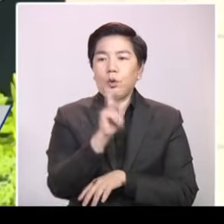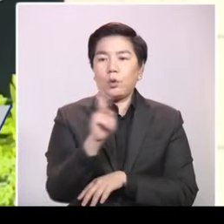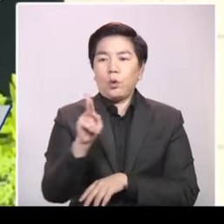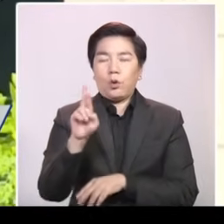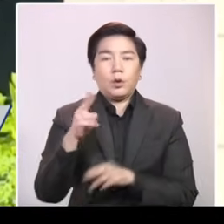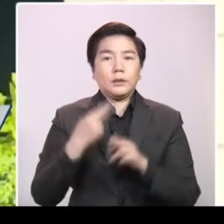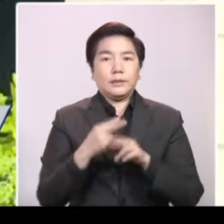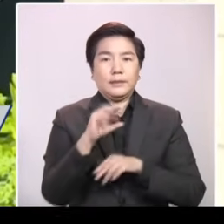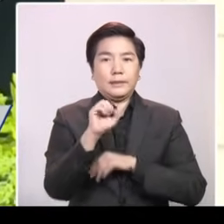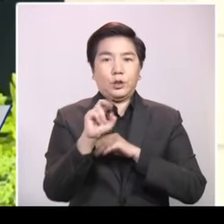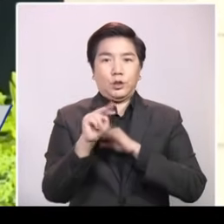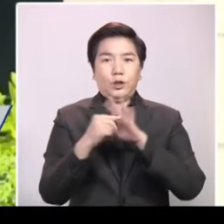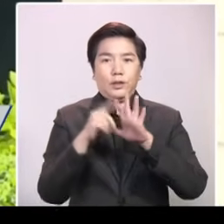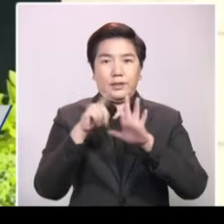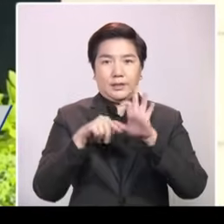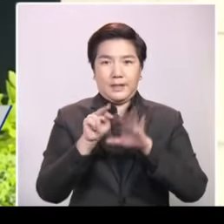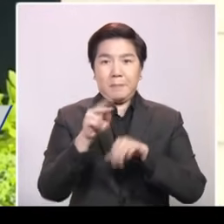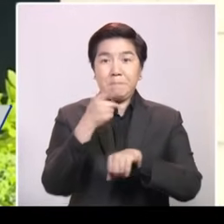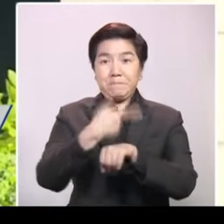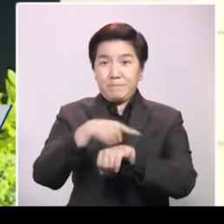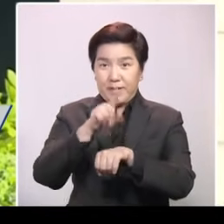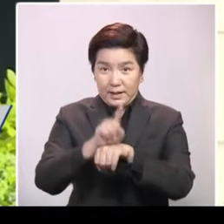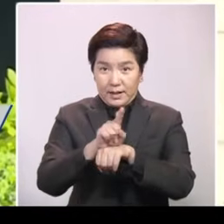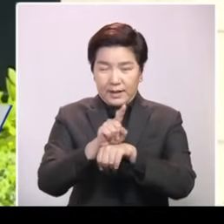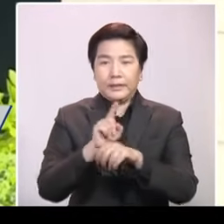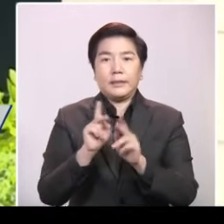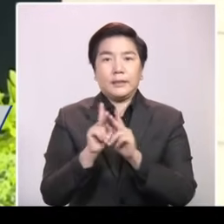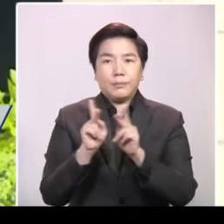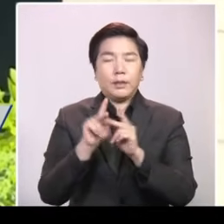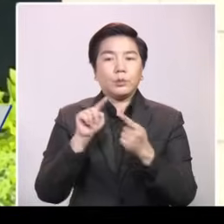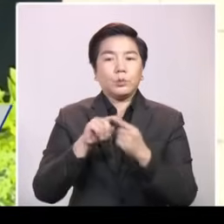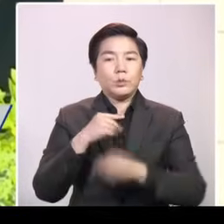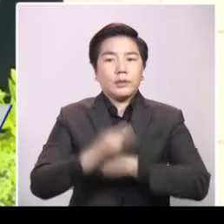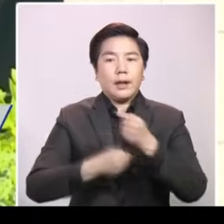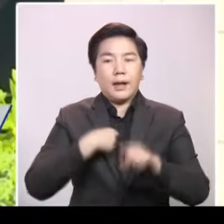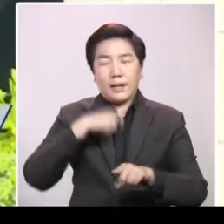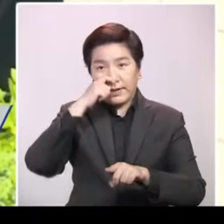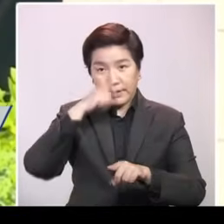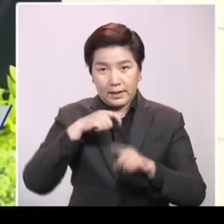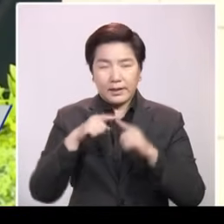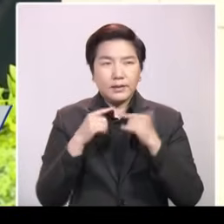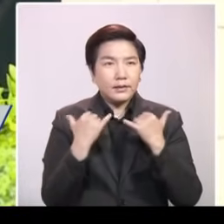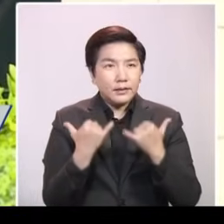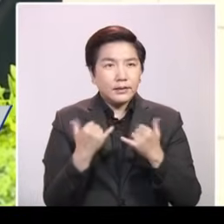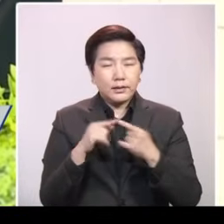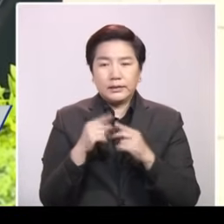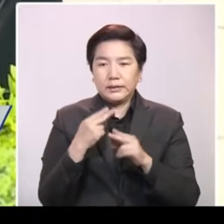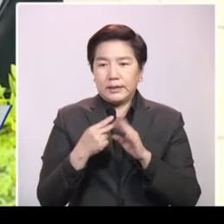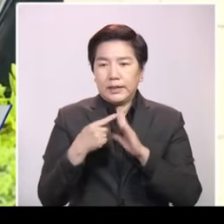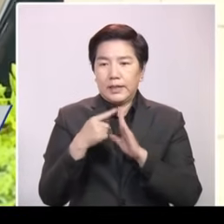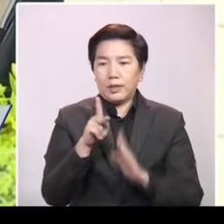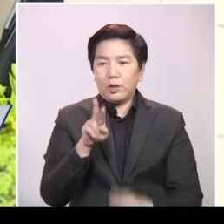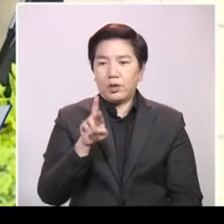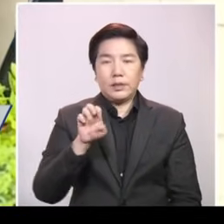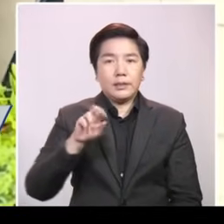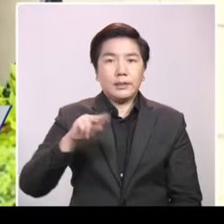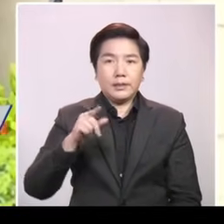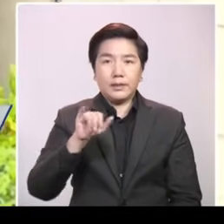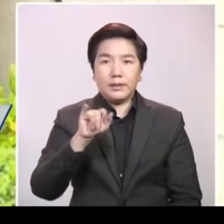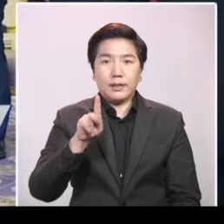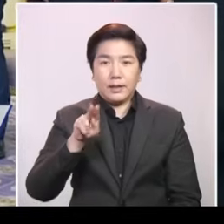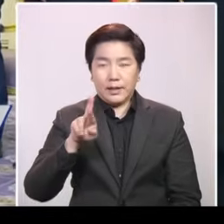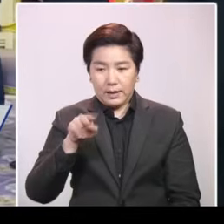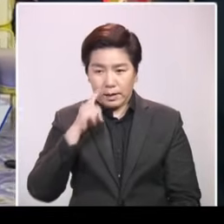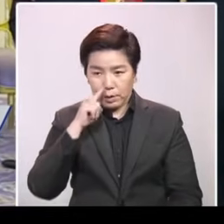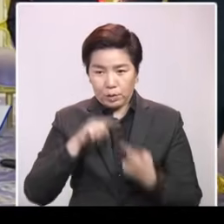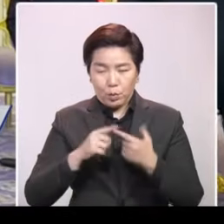นายสนั่นอังอุบลกุลประธานกกรและประธานกรรมการสภาหอการค้าแห่งประเทศไทยนายเกรียงไกรเทียนุกูรประธาน